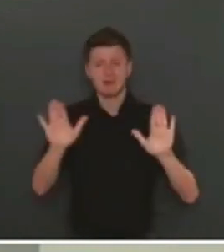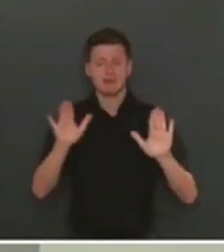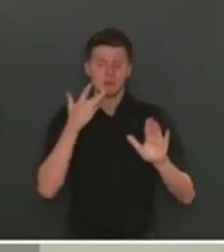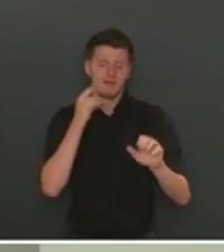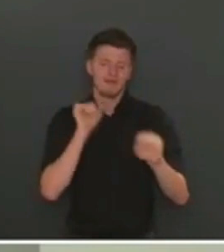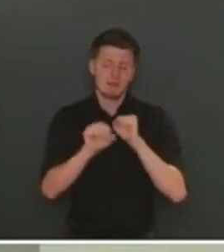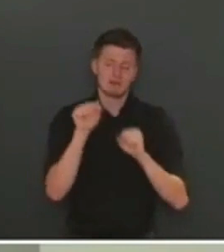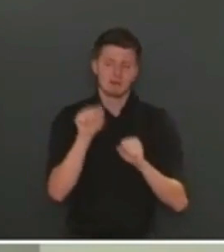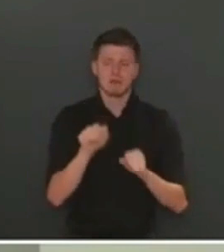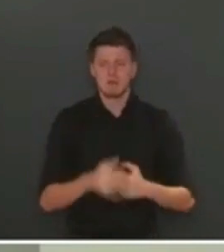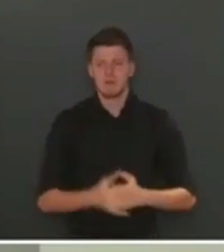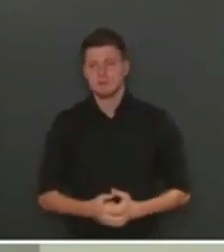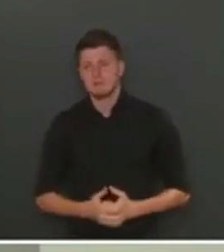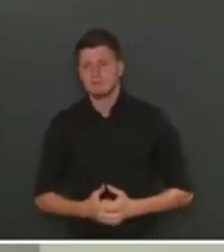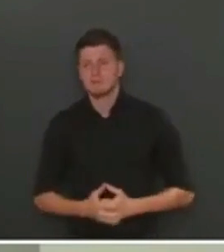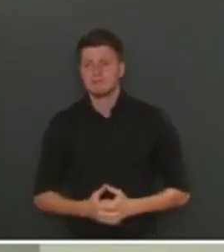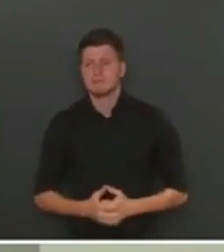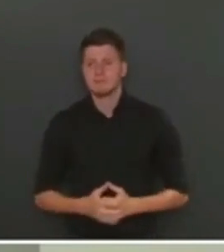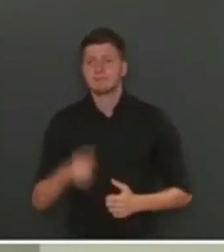المدركات.